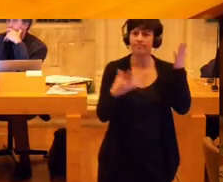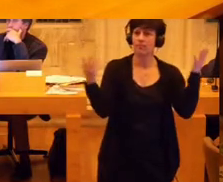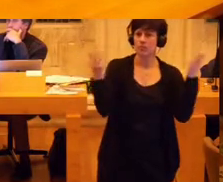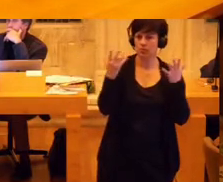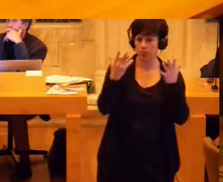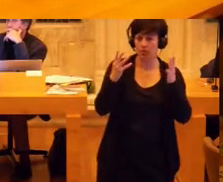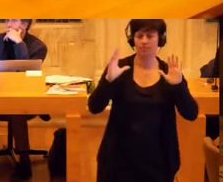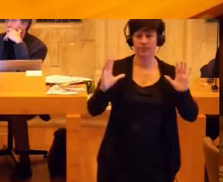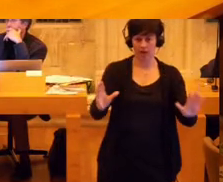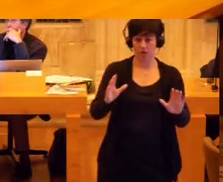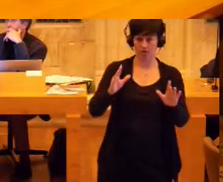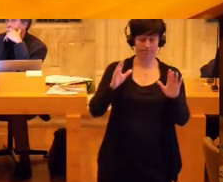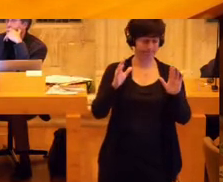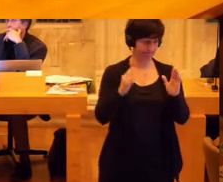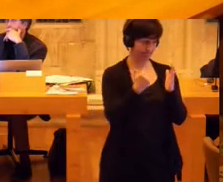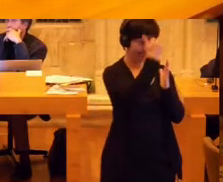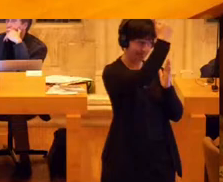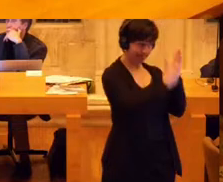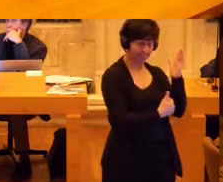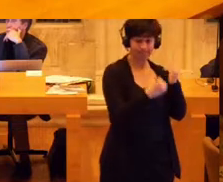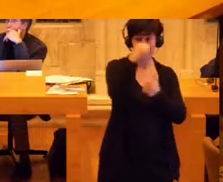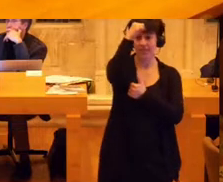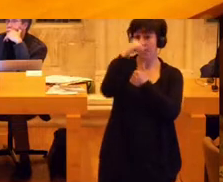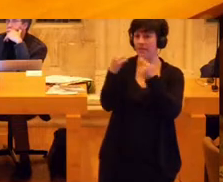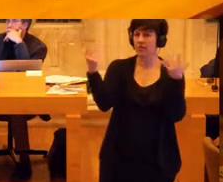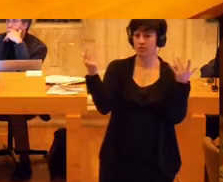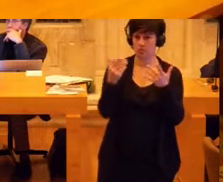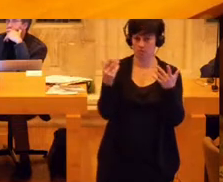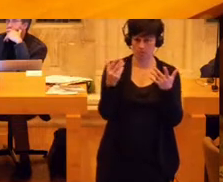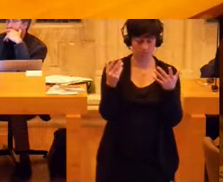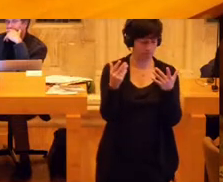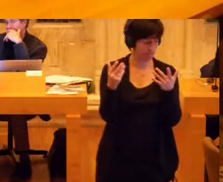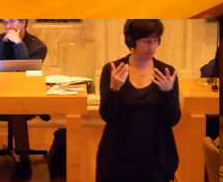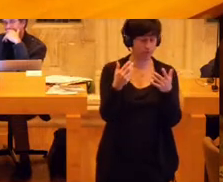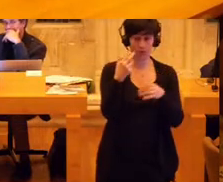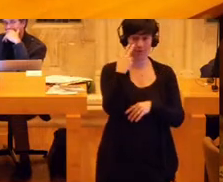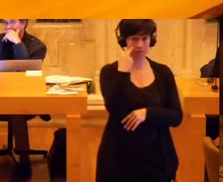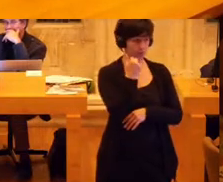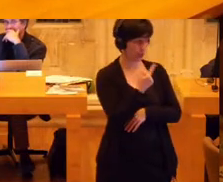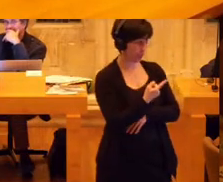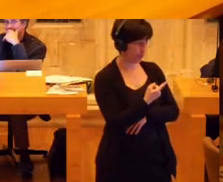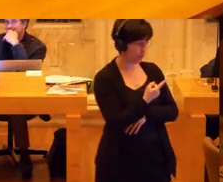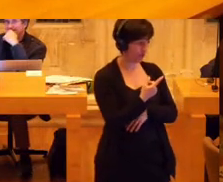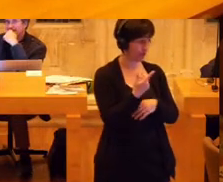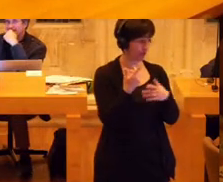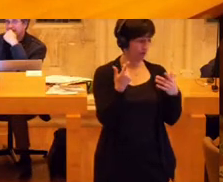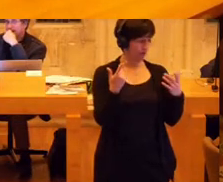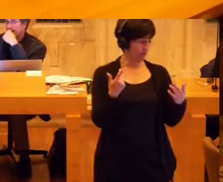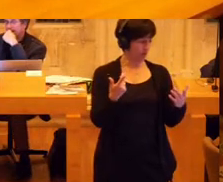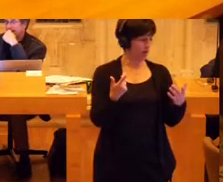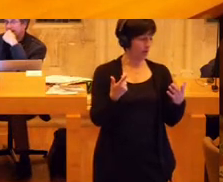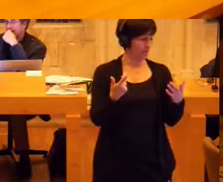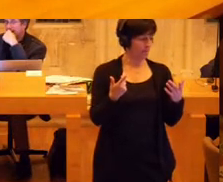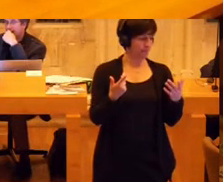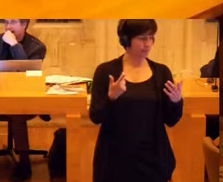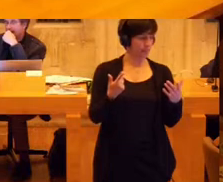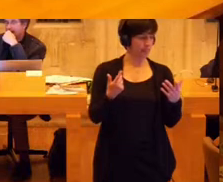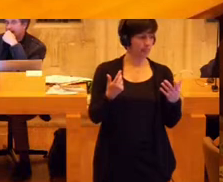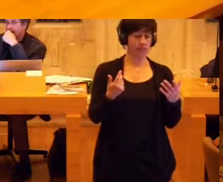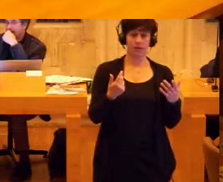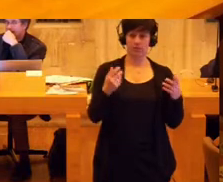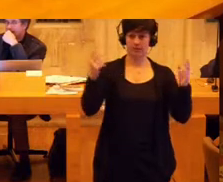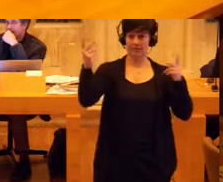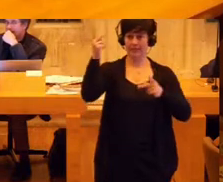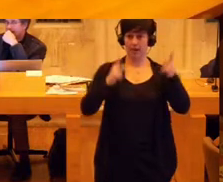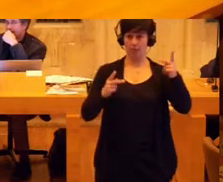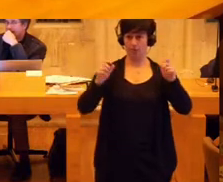Donc on rappelle qu'on a introduit, et vous voyez notamment des plus apparaître sur cette